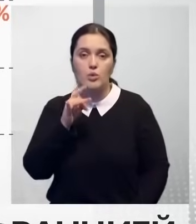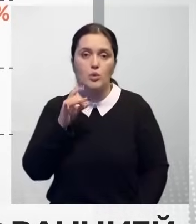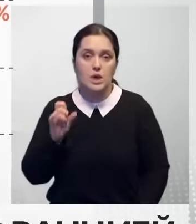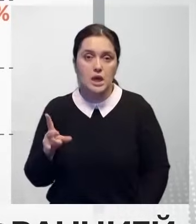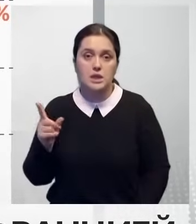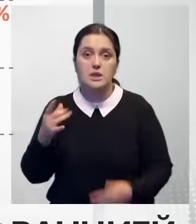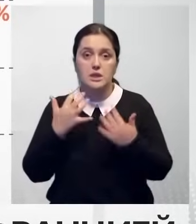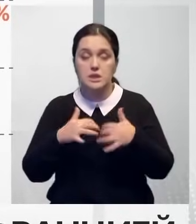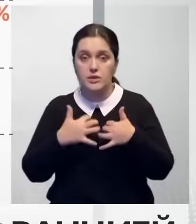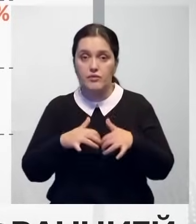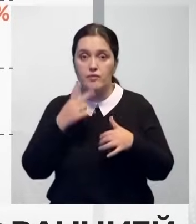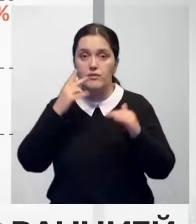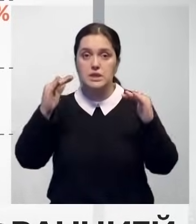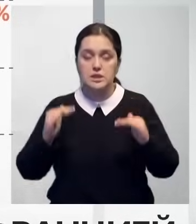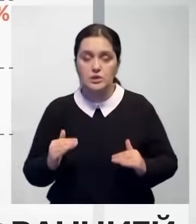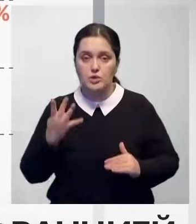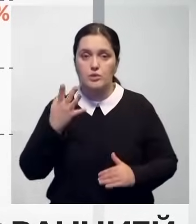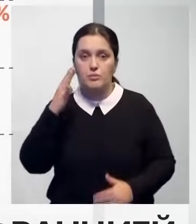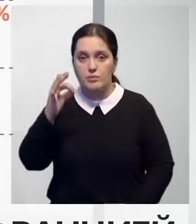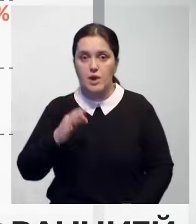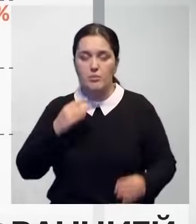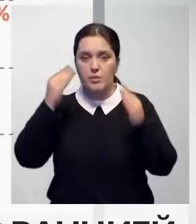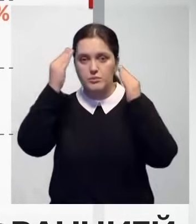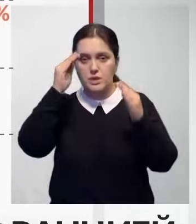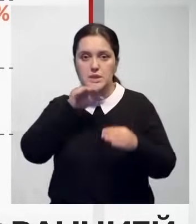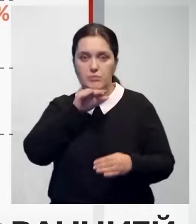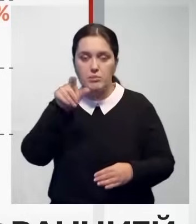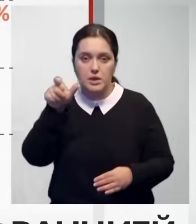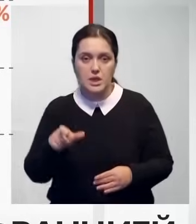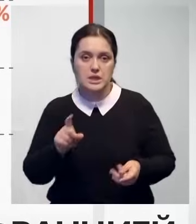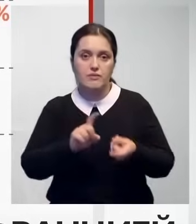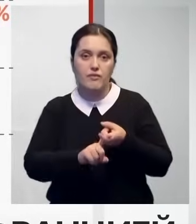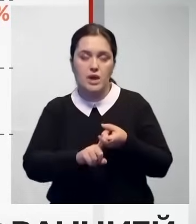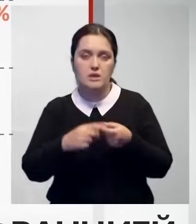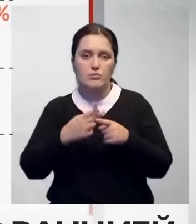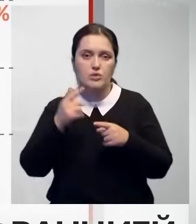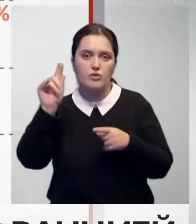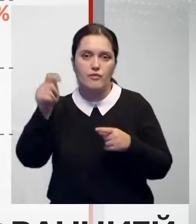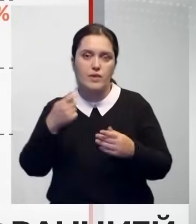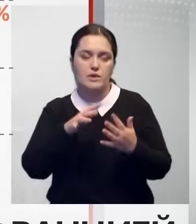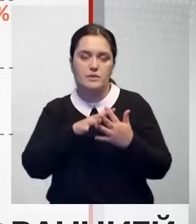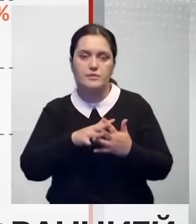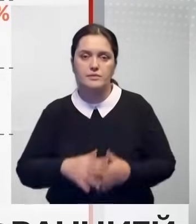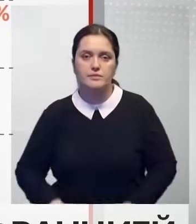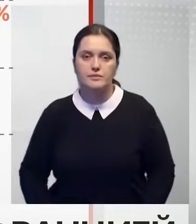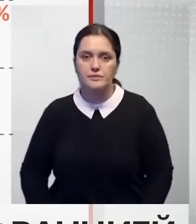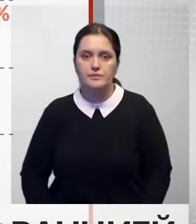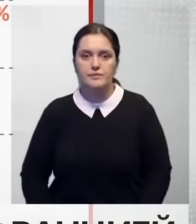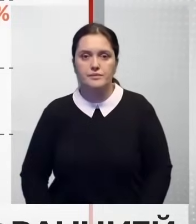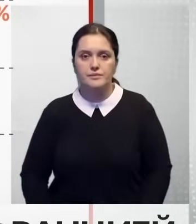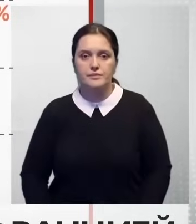уране. Цифры показывают снижение на 45%. По мнению экспертов, это связано с геополитическими сложностями.